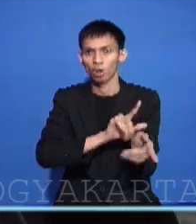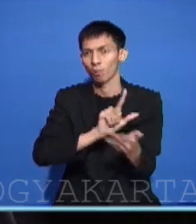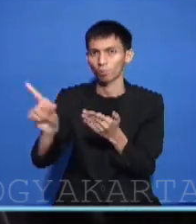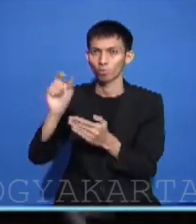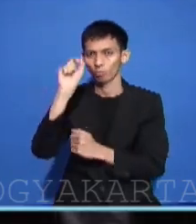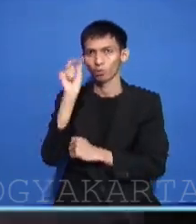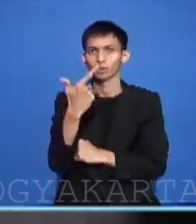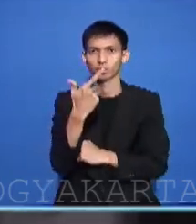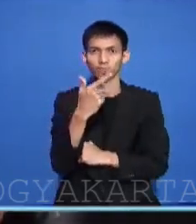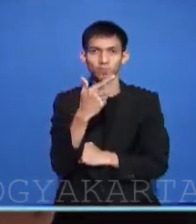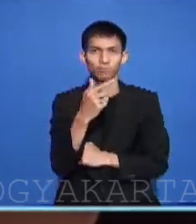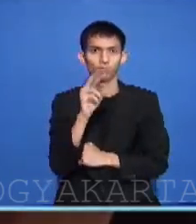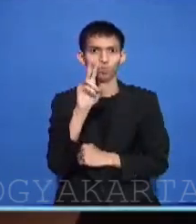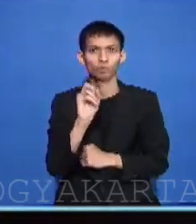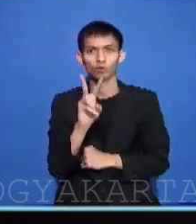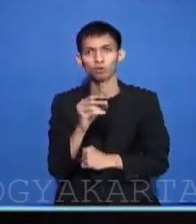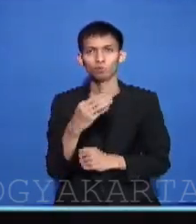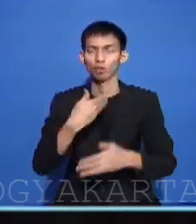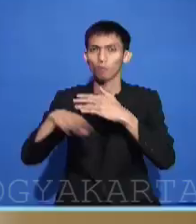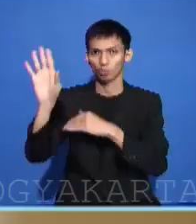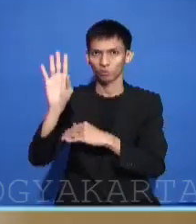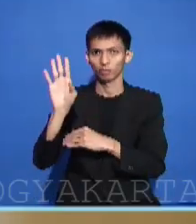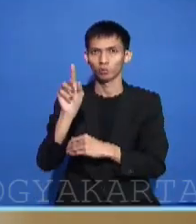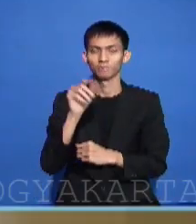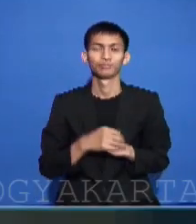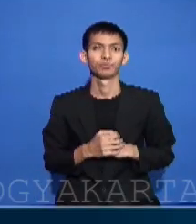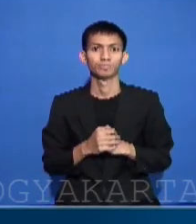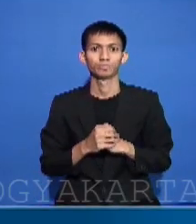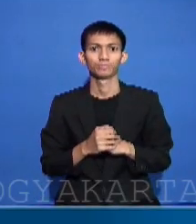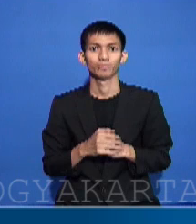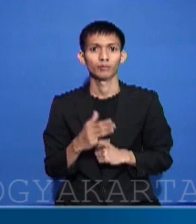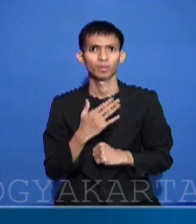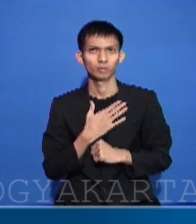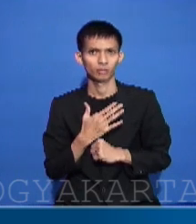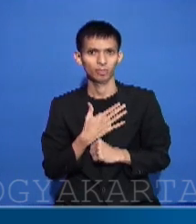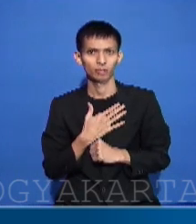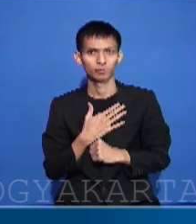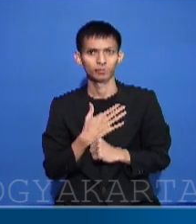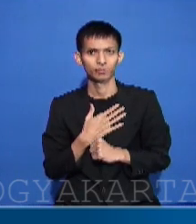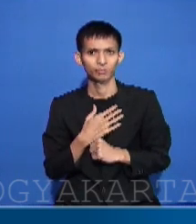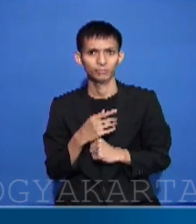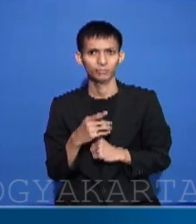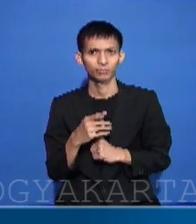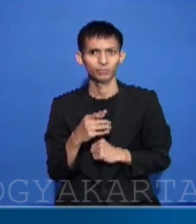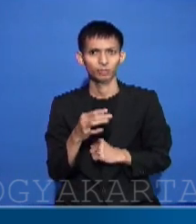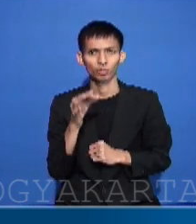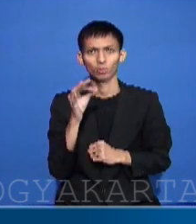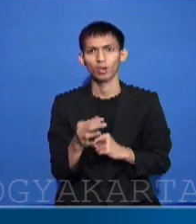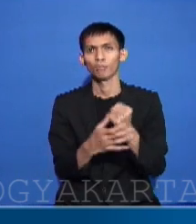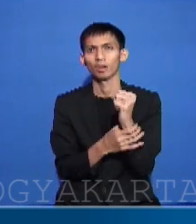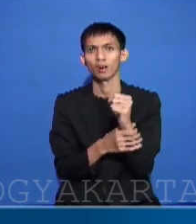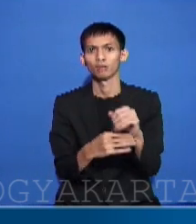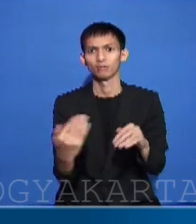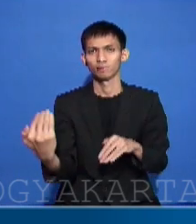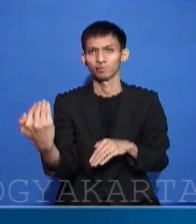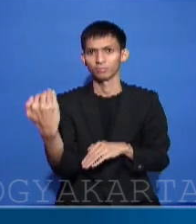kepolisian, sedangkan dua pelaku lain melarikan diri. Saya dari arah kota Magelang, itu anak-anak itu nyelip